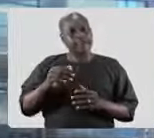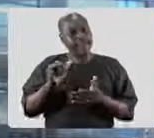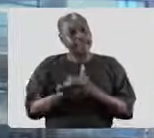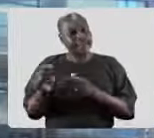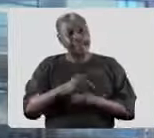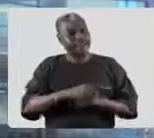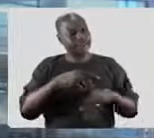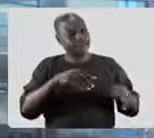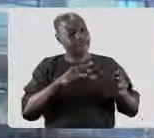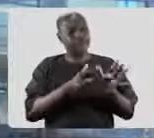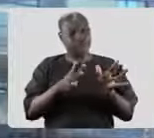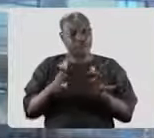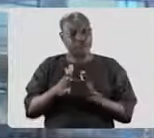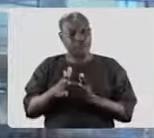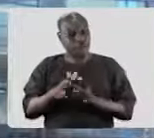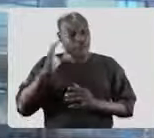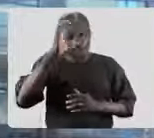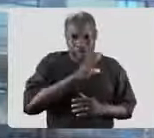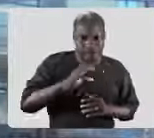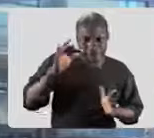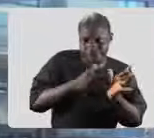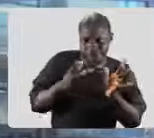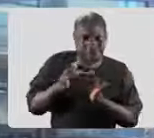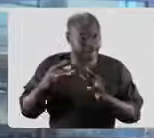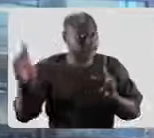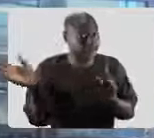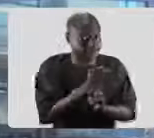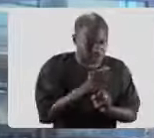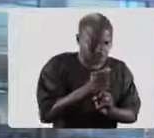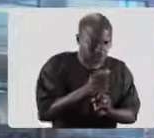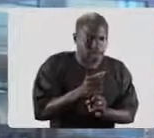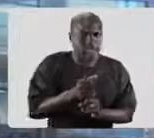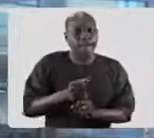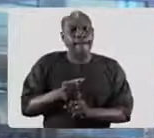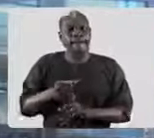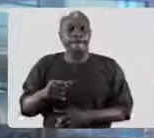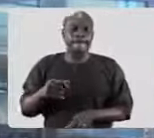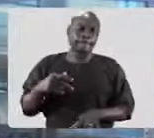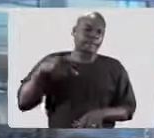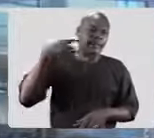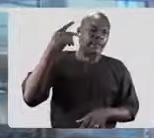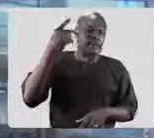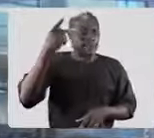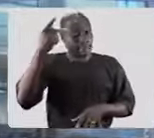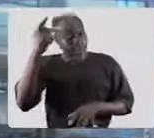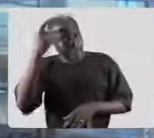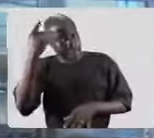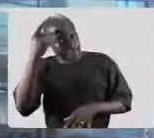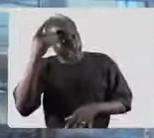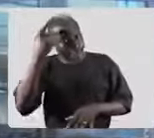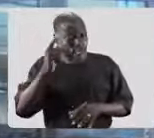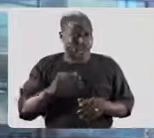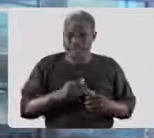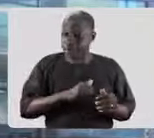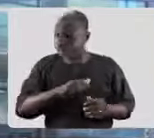Edanu ani ekope Awurade Yesu Kristo akye no anwumre no. Na one Peter ani asomafo onkae no ena na ewo